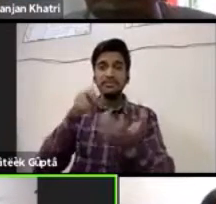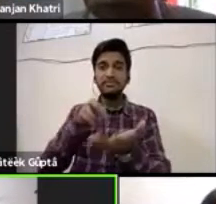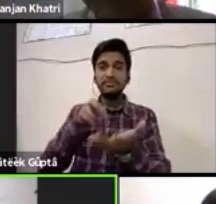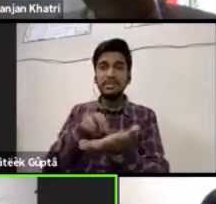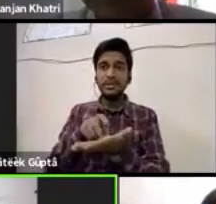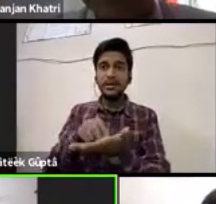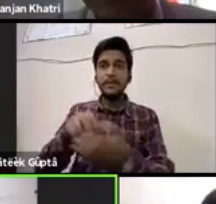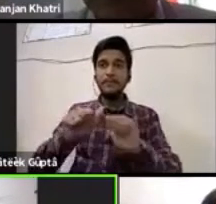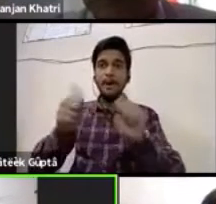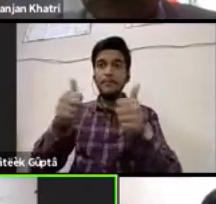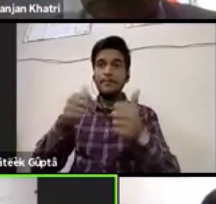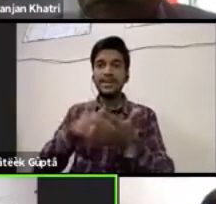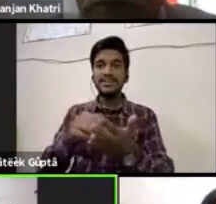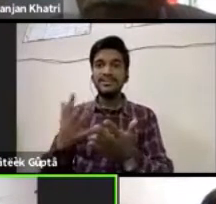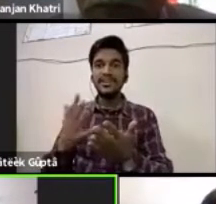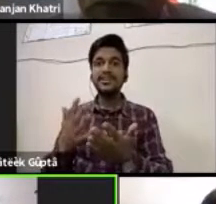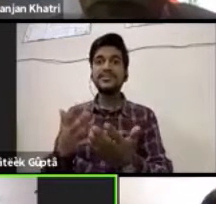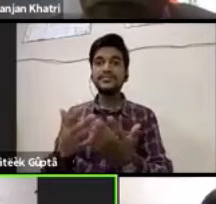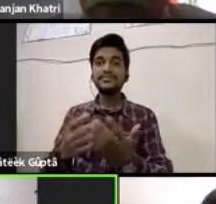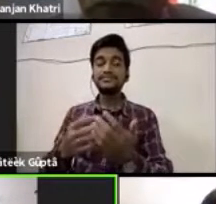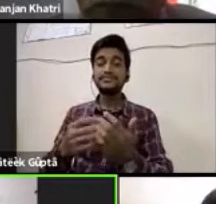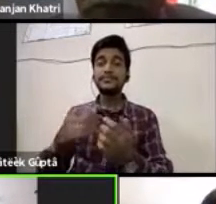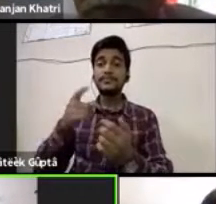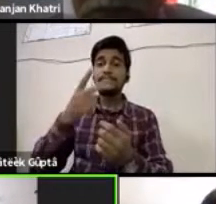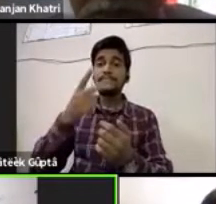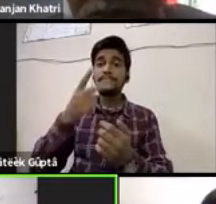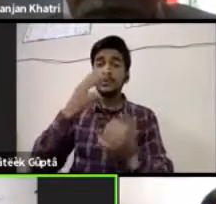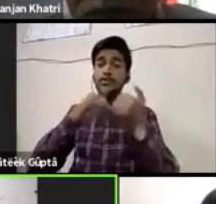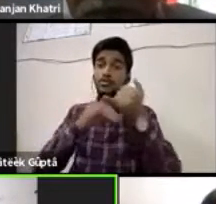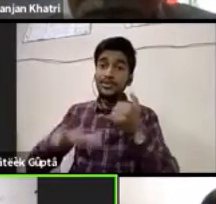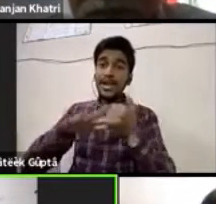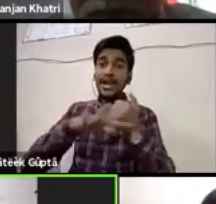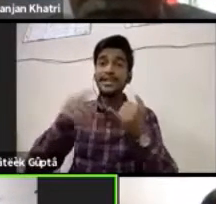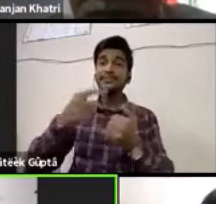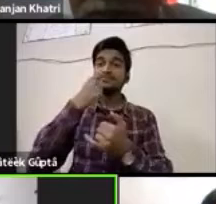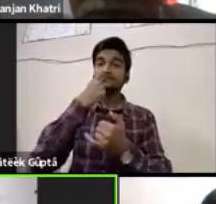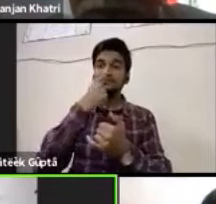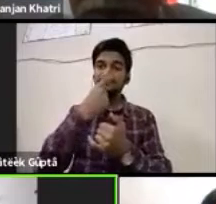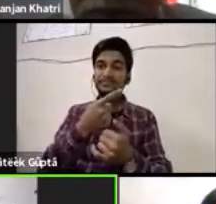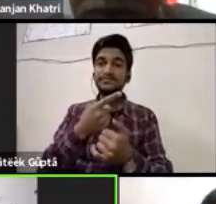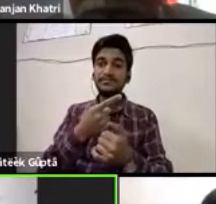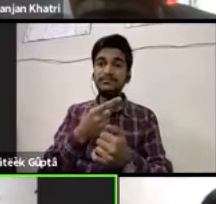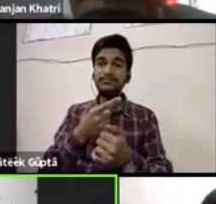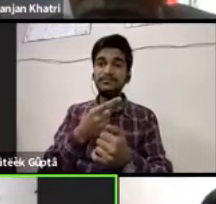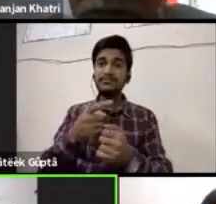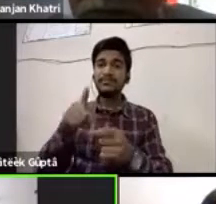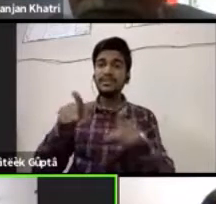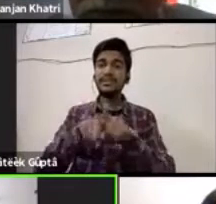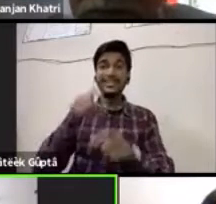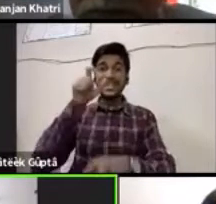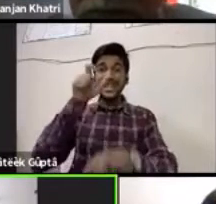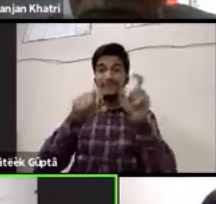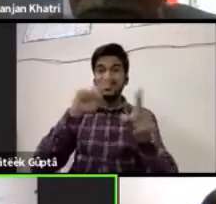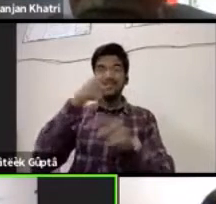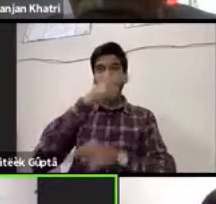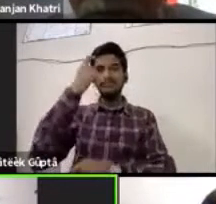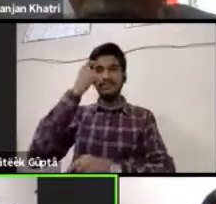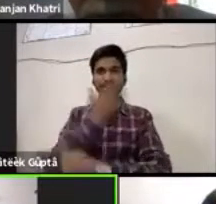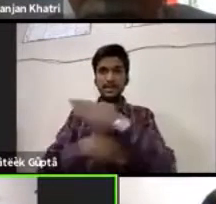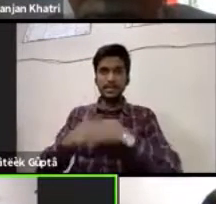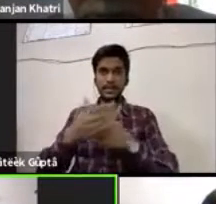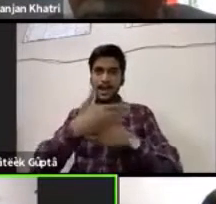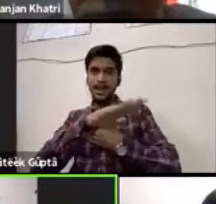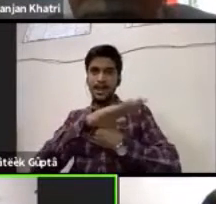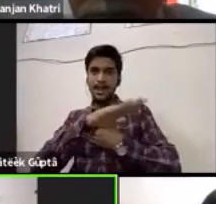सबको हमारे सोसाइटी को एक मानकर हम सबको अकोमोडेट करना है। वही बस